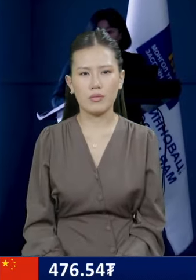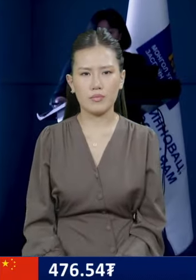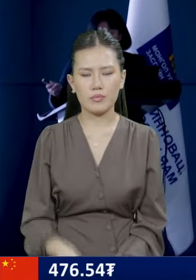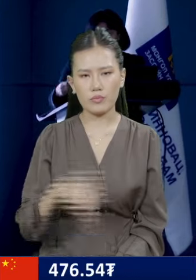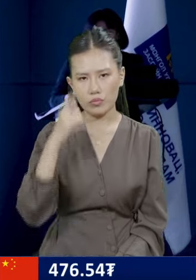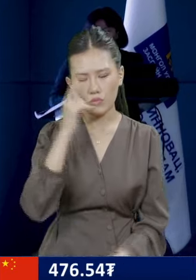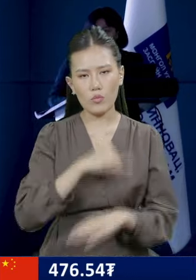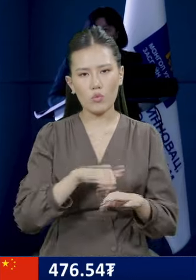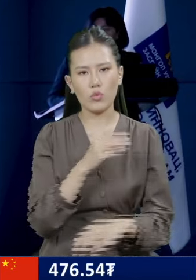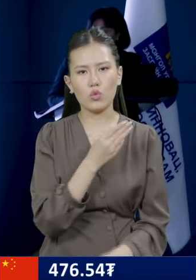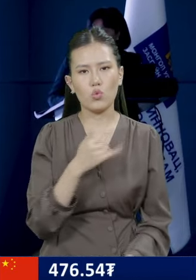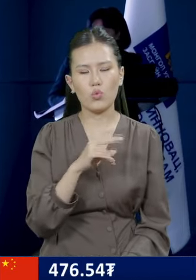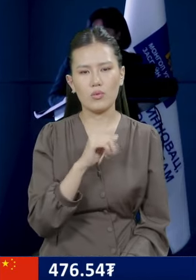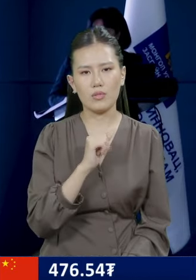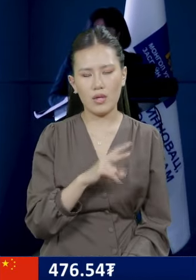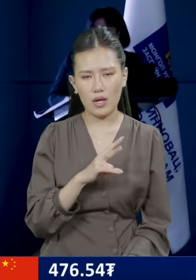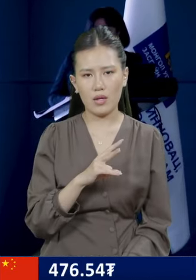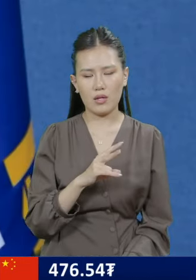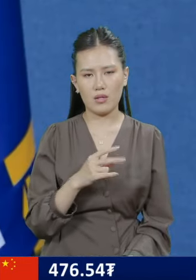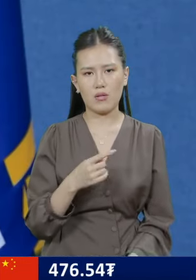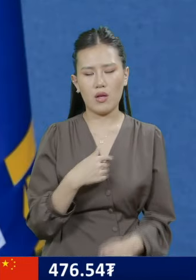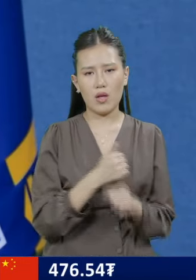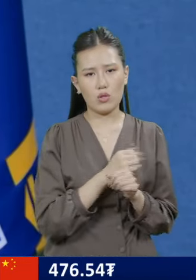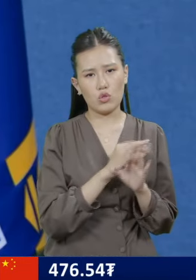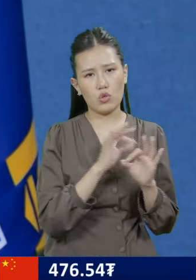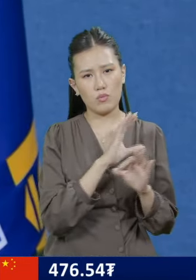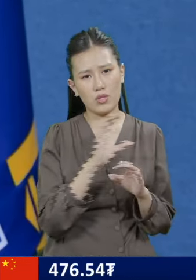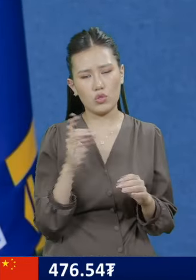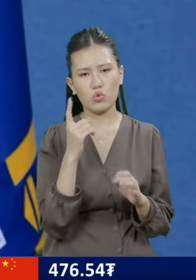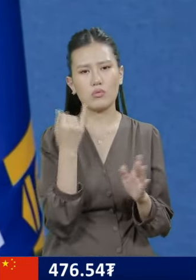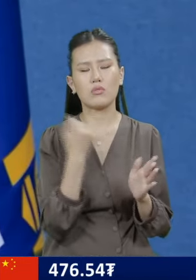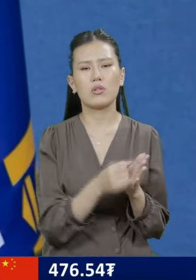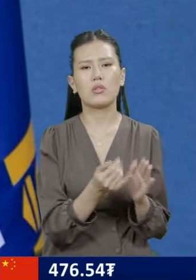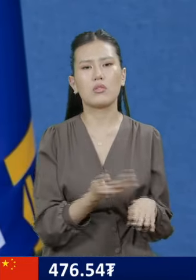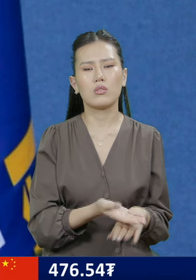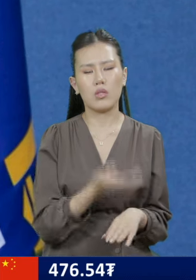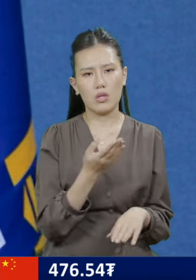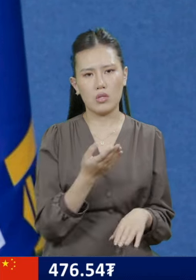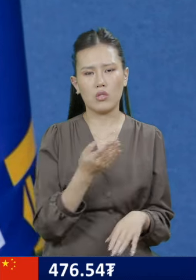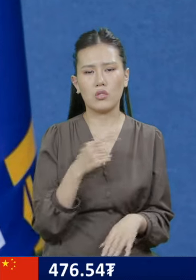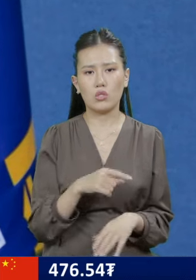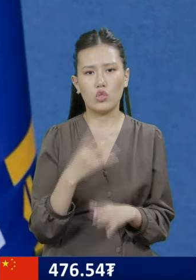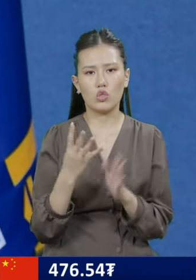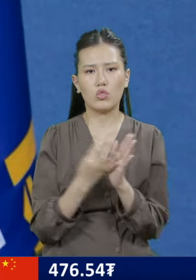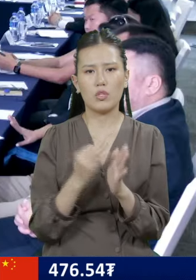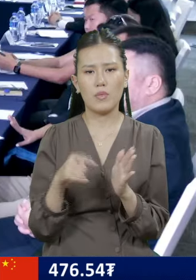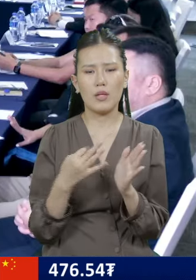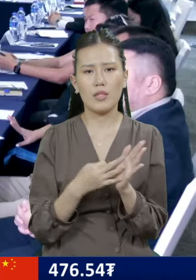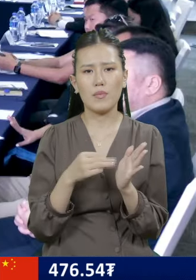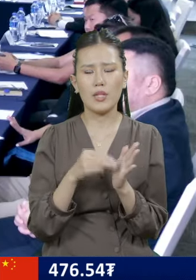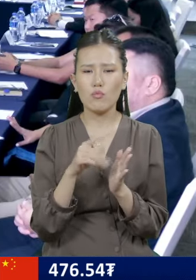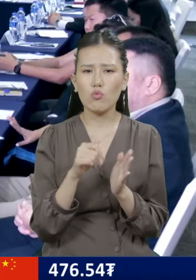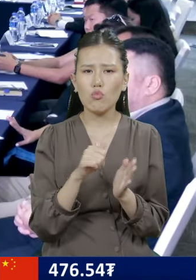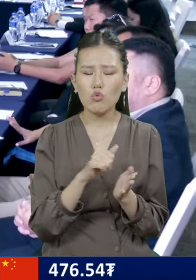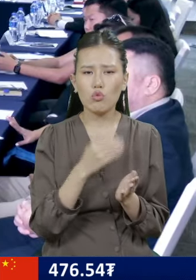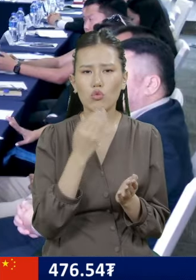Монгол улсад шуудангийн тусгай зөвшөөрөлтөй 160 гаруй аж ахуй нэгжэдэг байна. За энэ салбар ердөө 48.8 тэрбум төгрөгөөр хэмжигдэж байна.